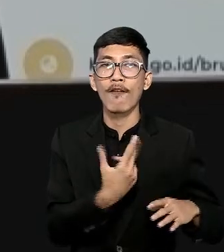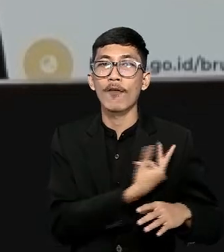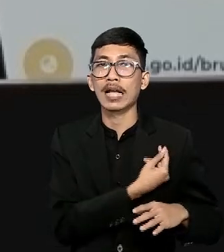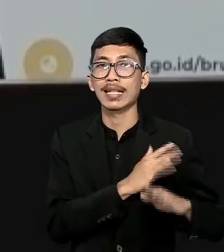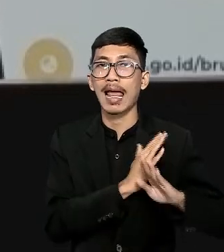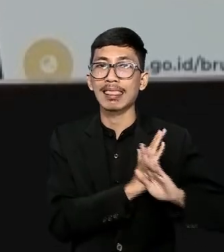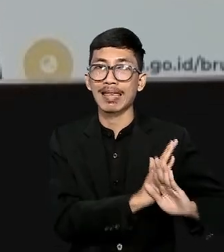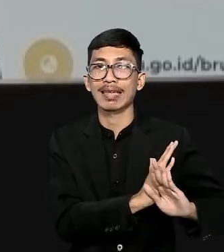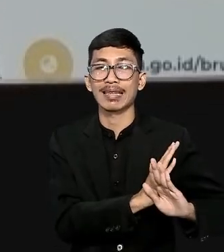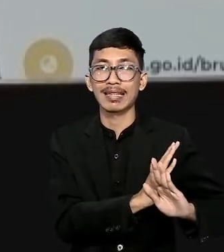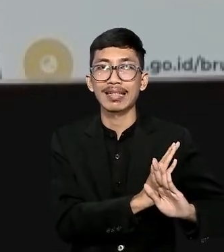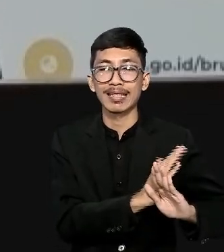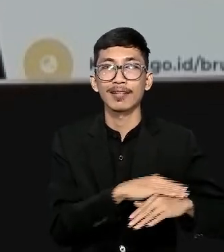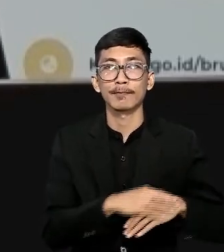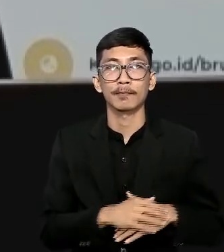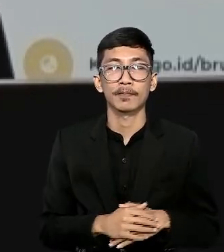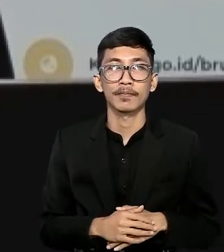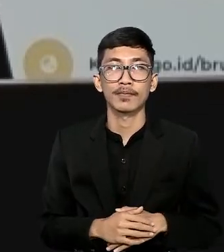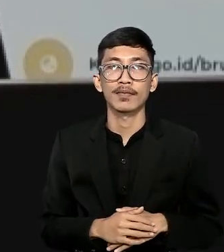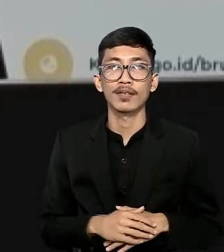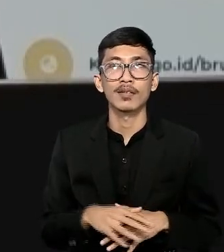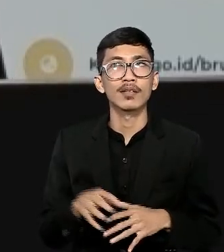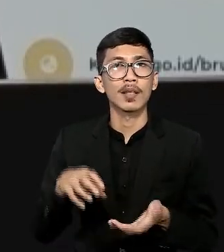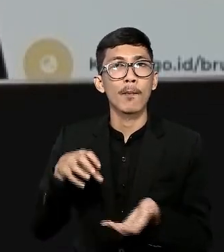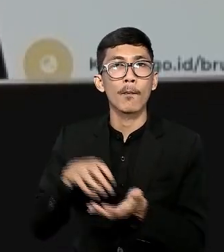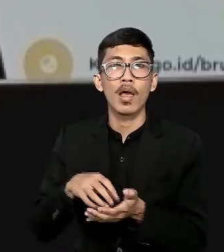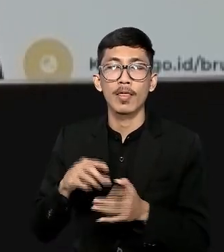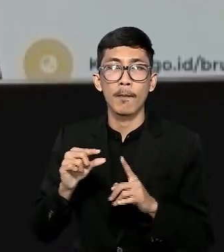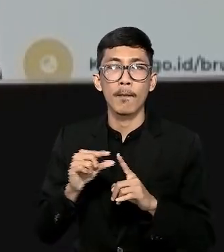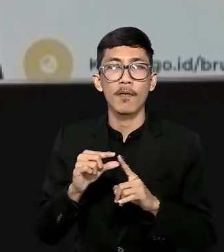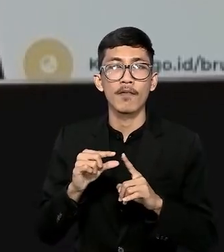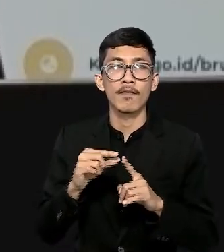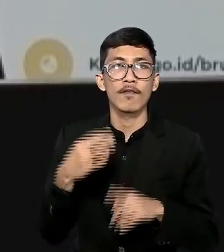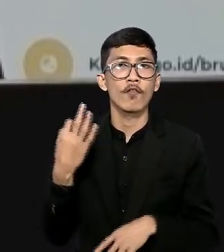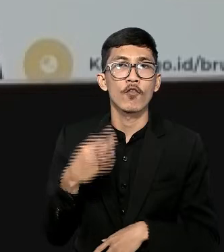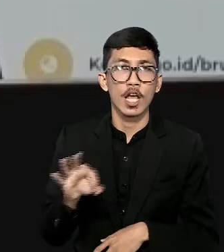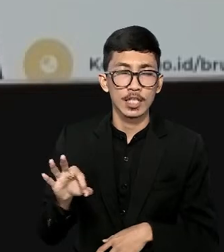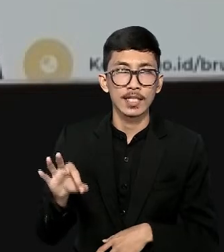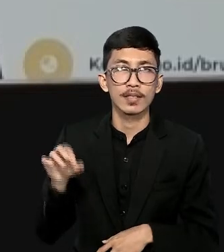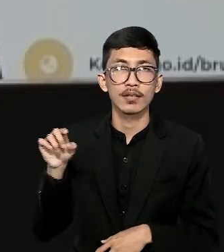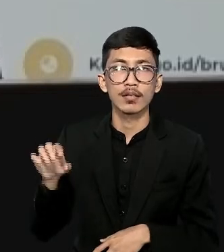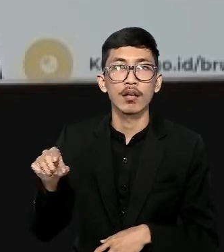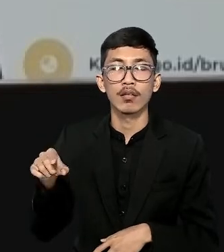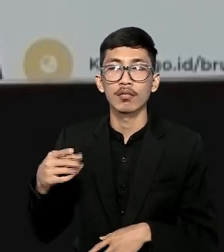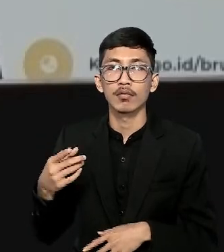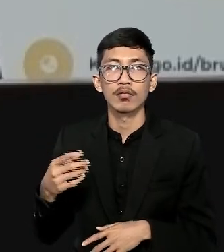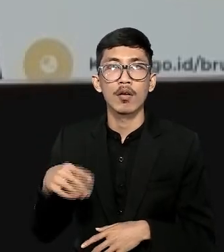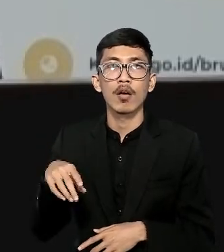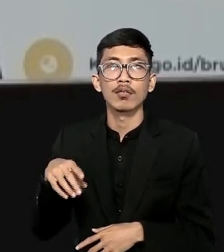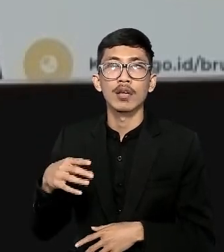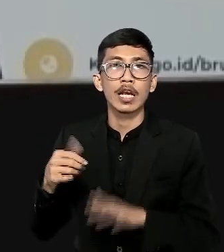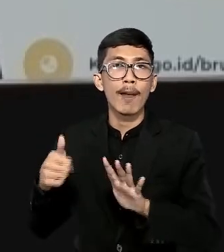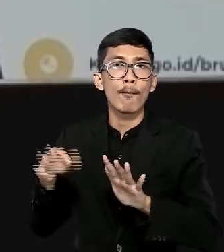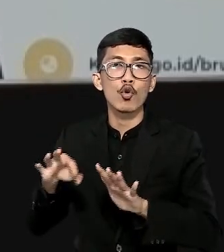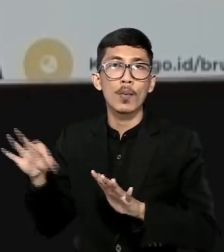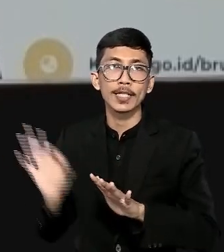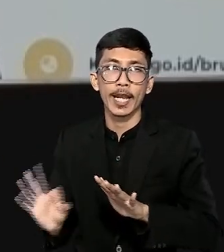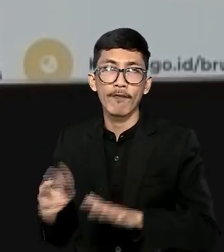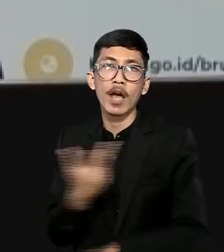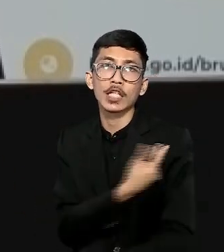bahkan Prancis itu pernah Menurut data itu 40% hanya 60% yang mau divaksin 40% itu tidak tidak tidak mau